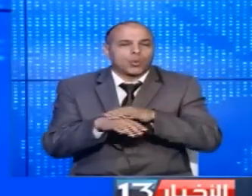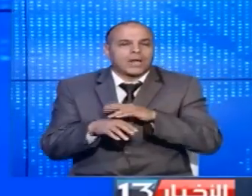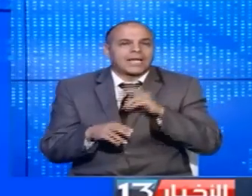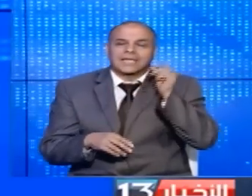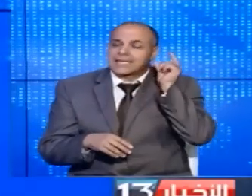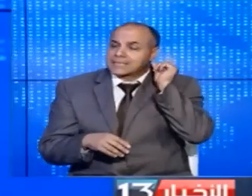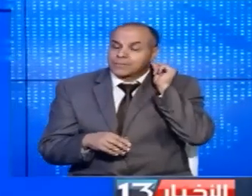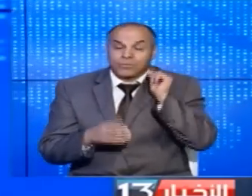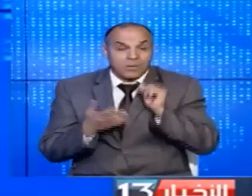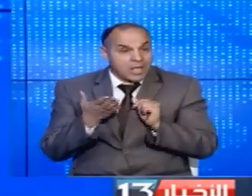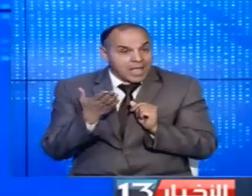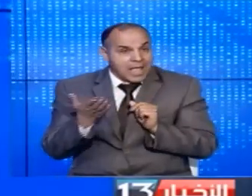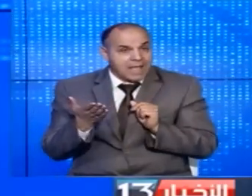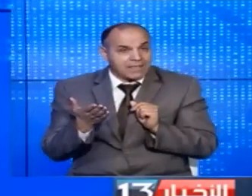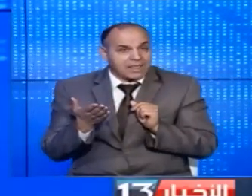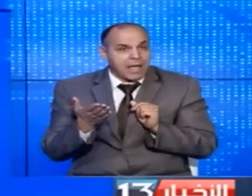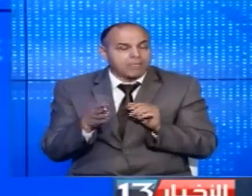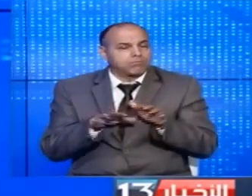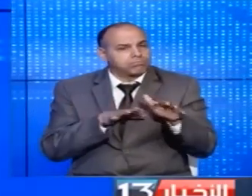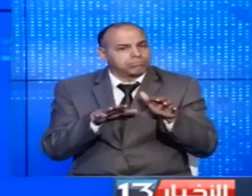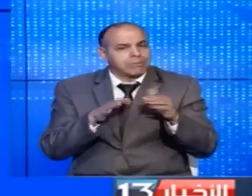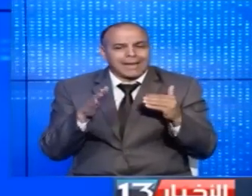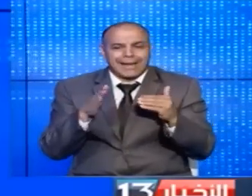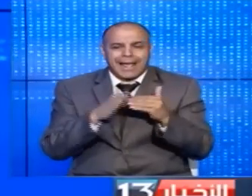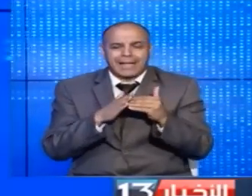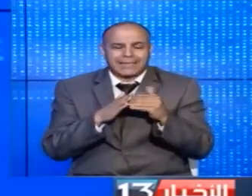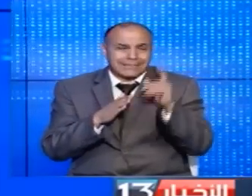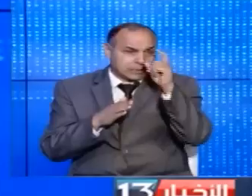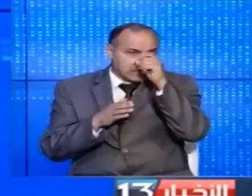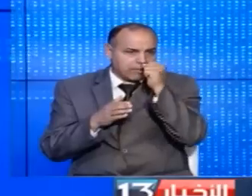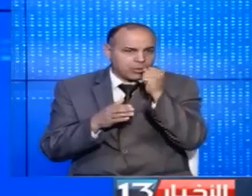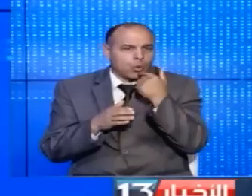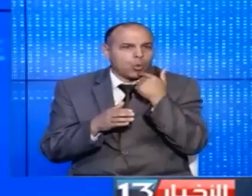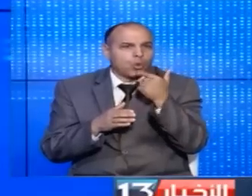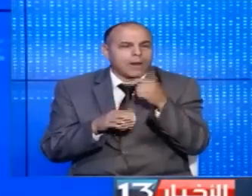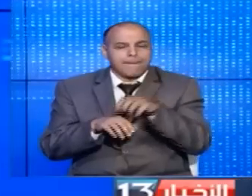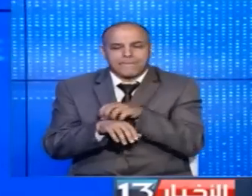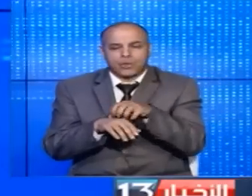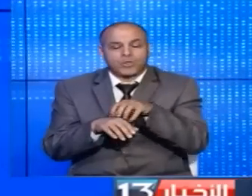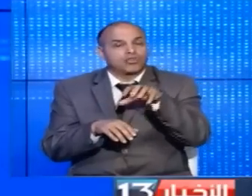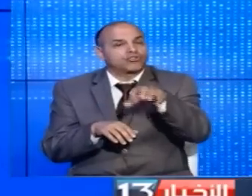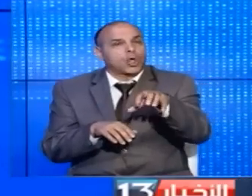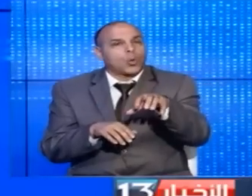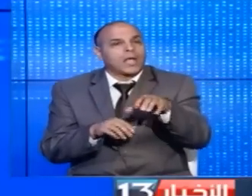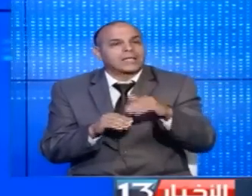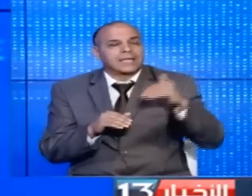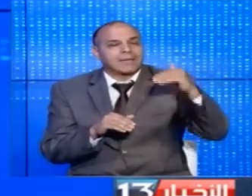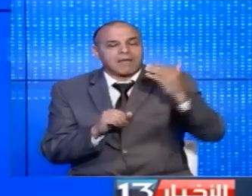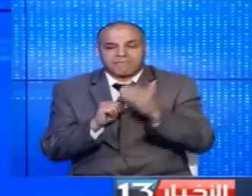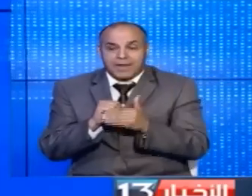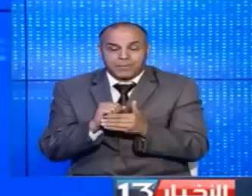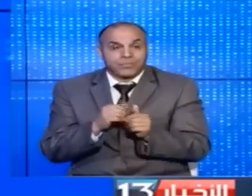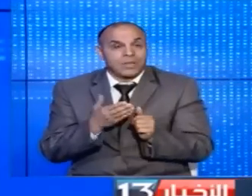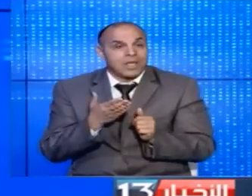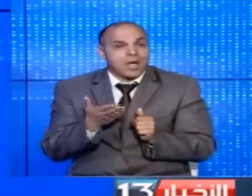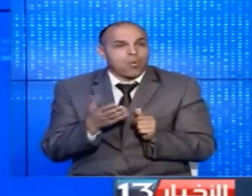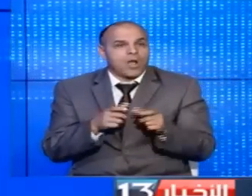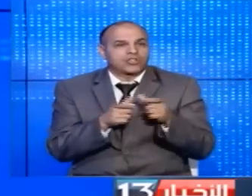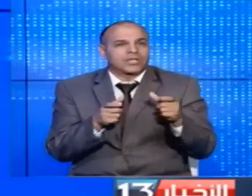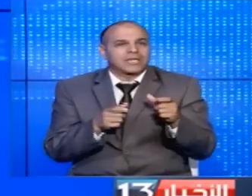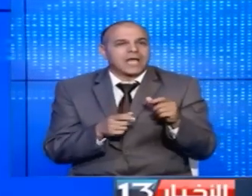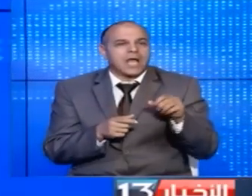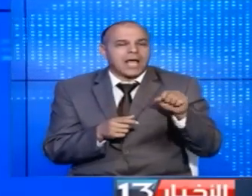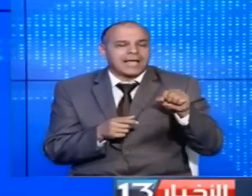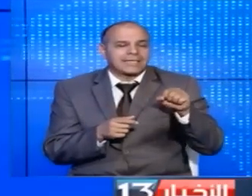القصر. ففي مسعى للحد من هذه الصعوبات، شرعت المندوبية الجهوية للتنمية الفلاحية والشركة